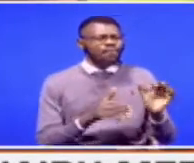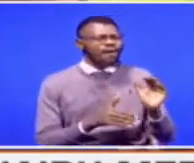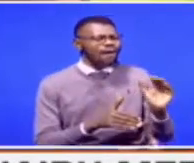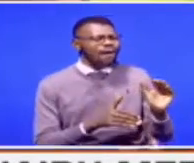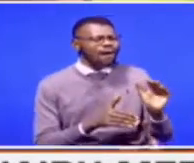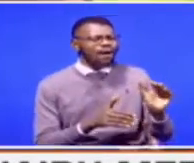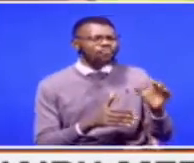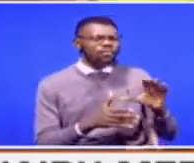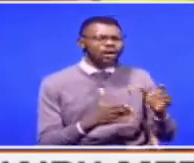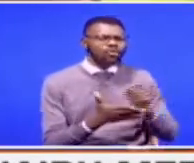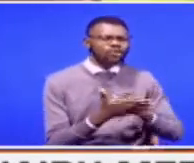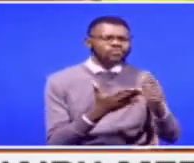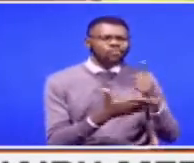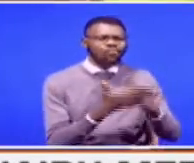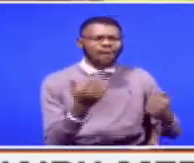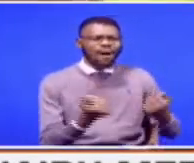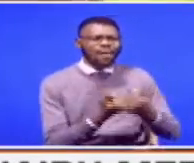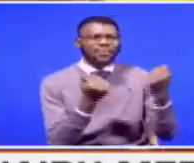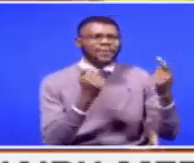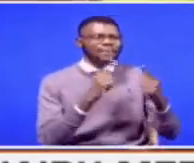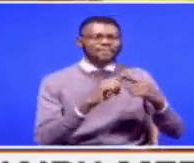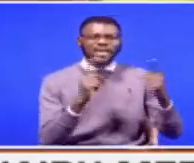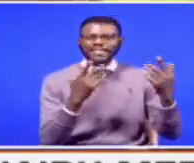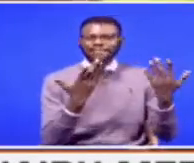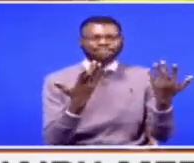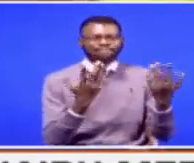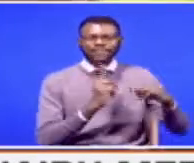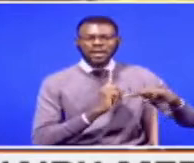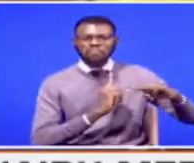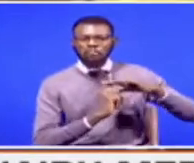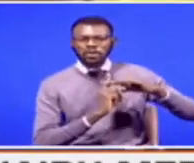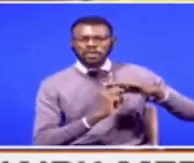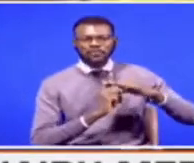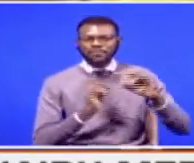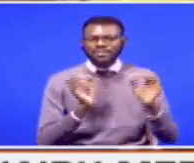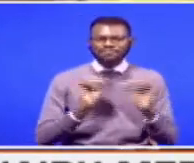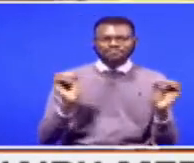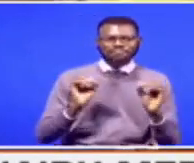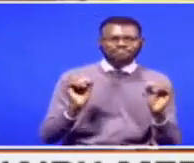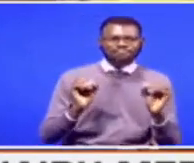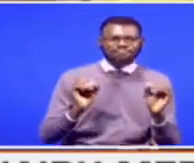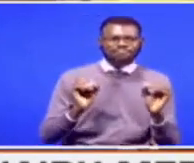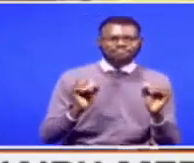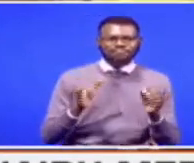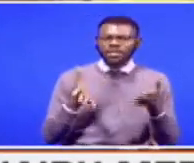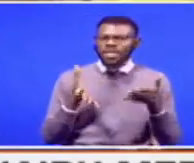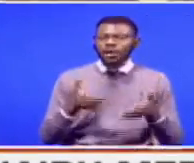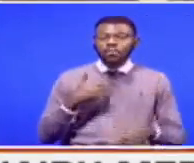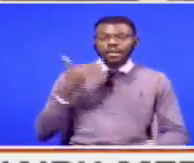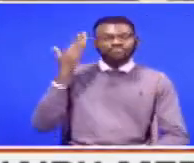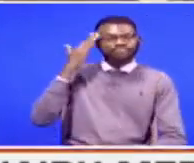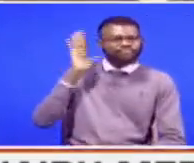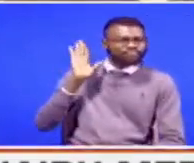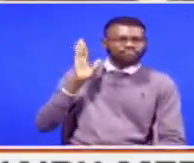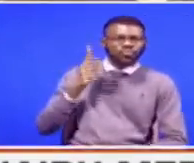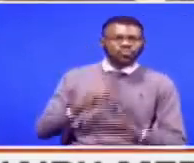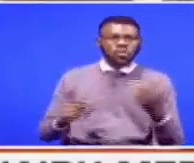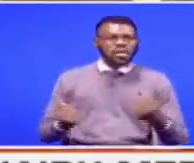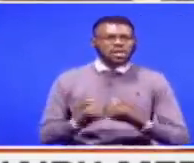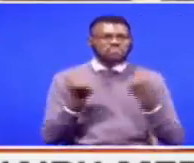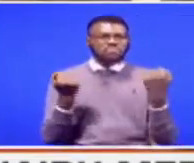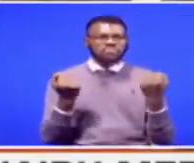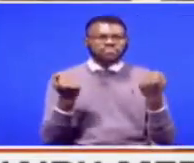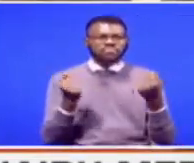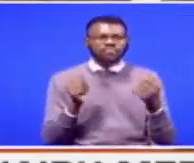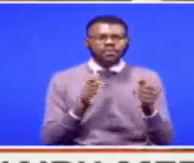Secretary have not borne any fruits, and as such, have been left in the dark. Baadhi ya viongozi kaunti